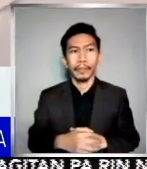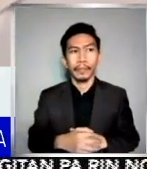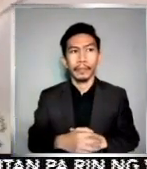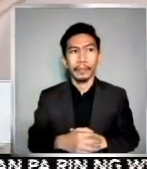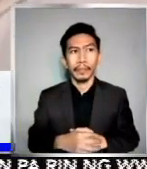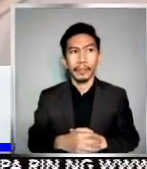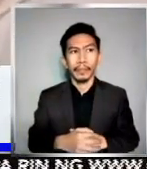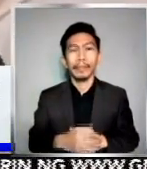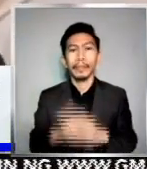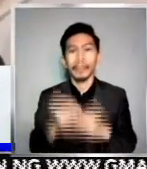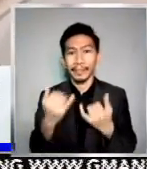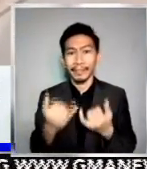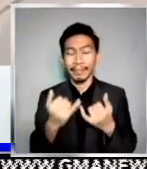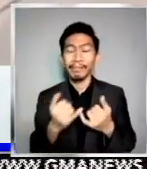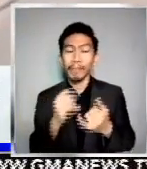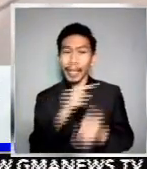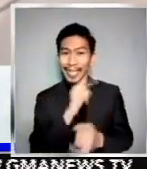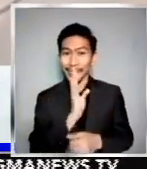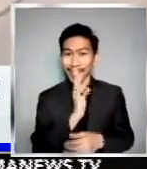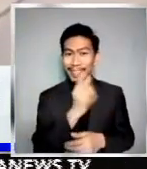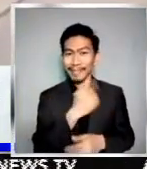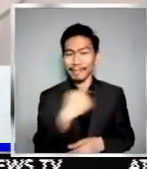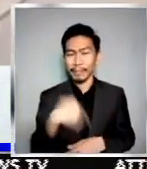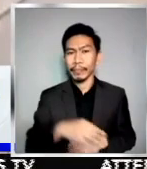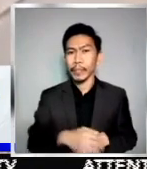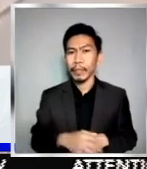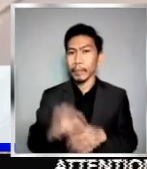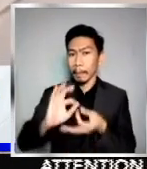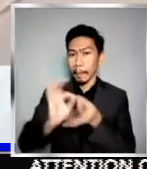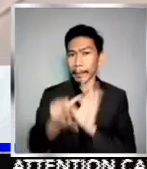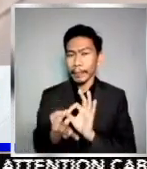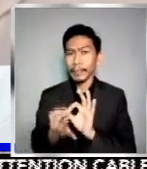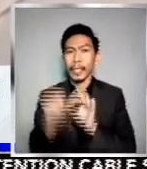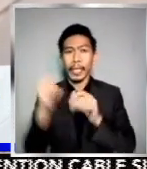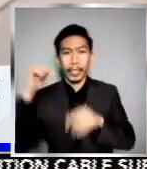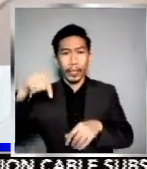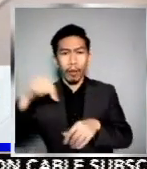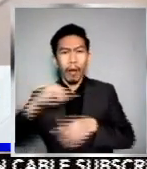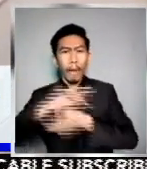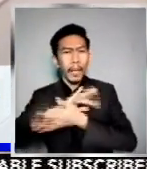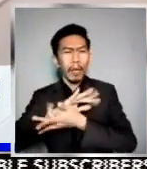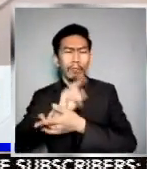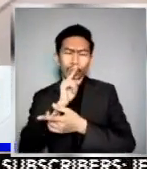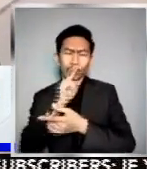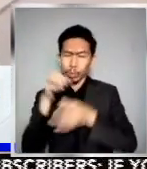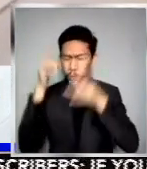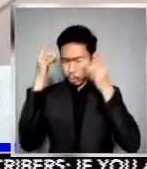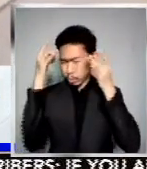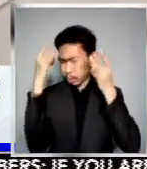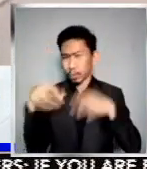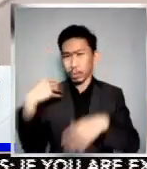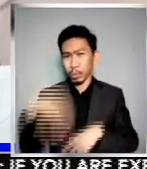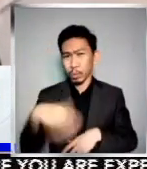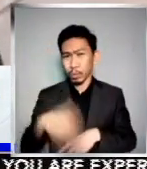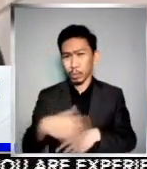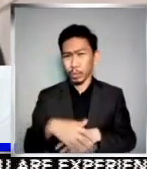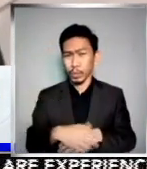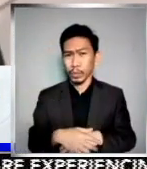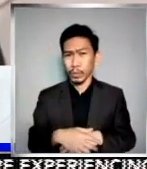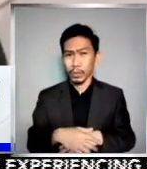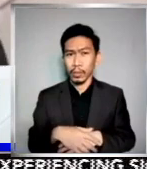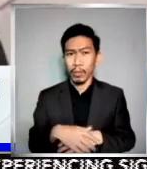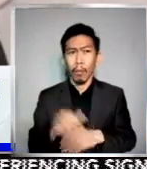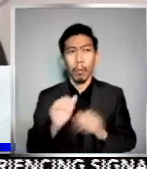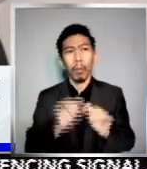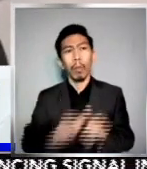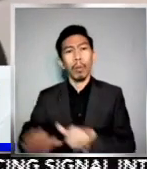He knows that this pandemic is very dangerous, or the virus is very dangerous. It has no known. Everybody is its